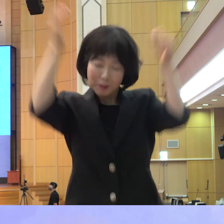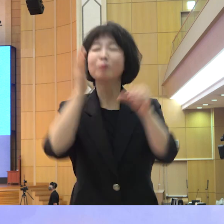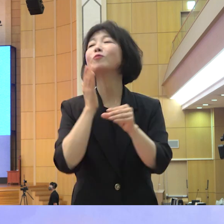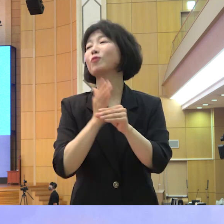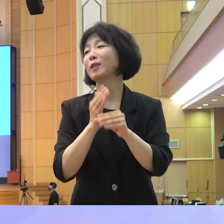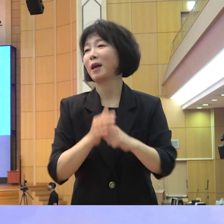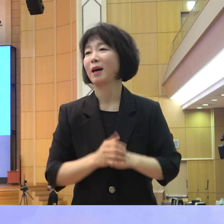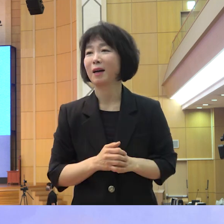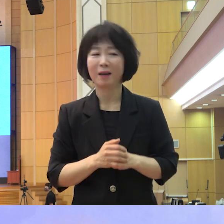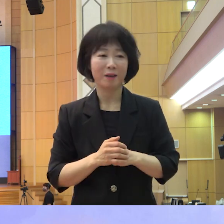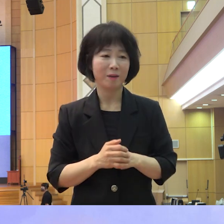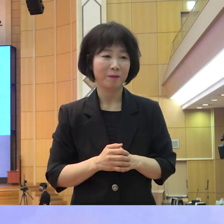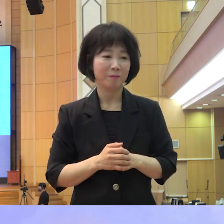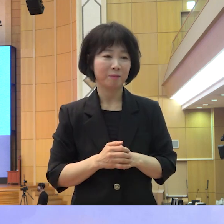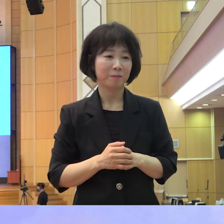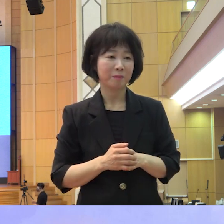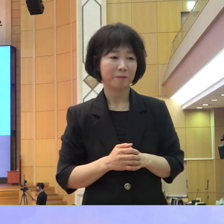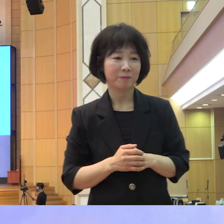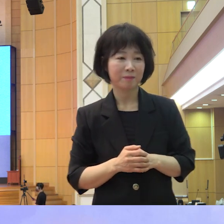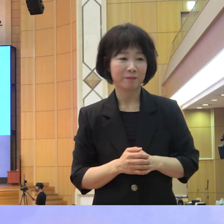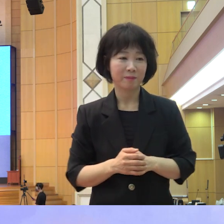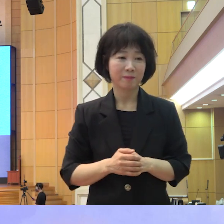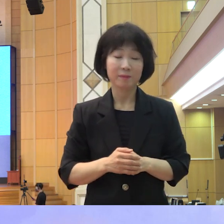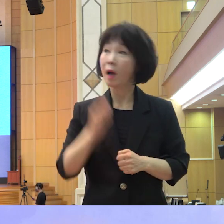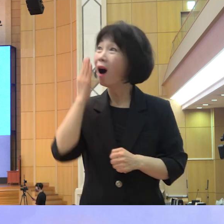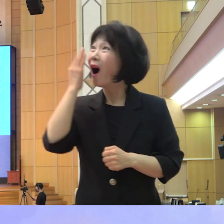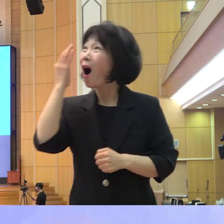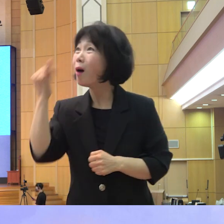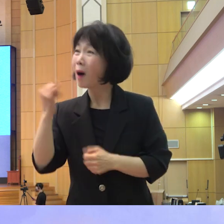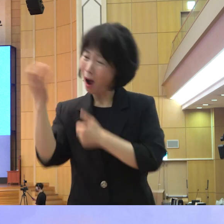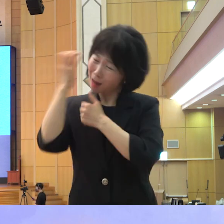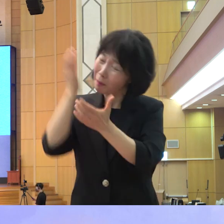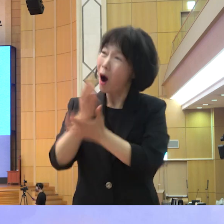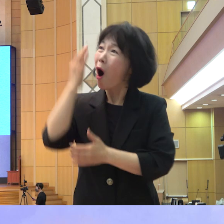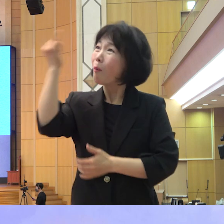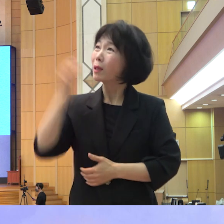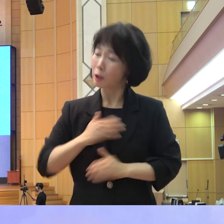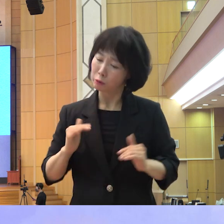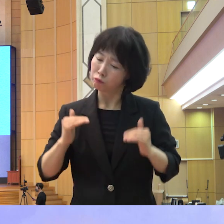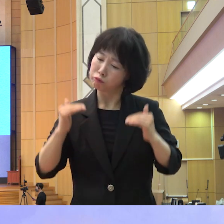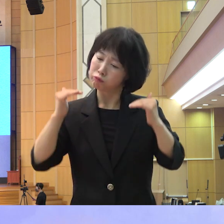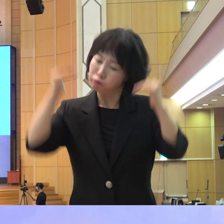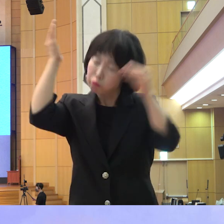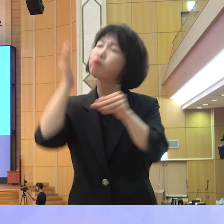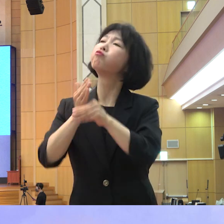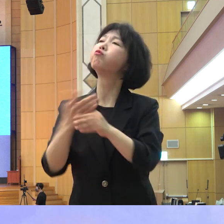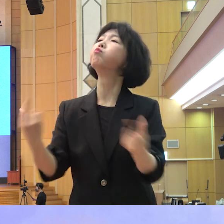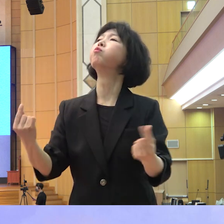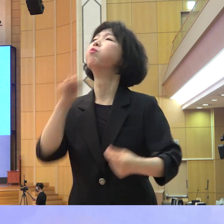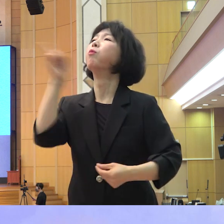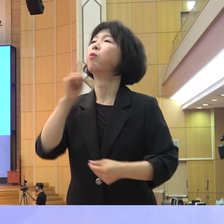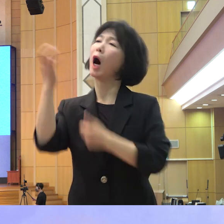뭐라고 하냐면 엄마 나는 돼가는 중이야.